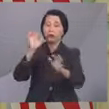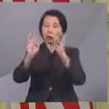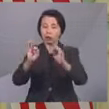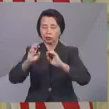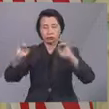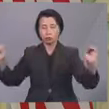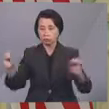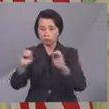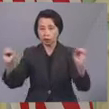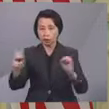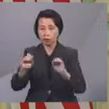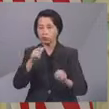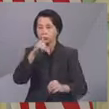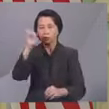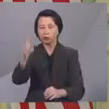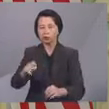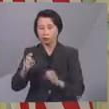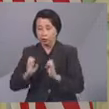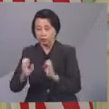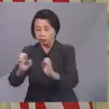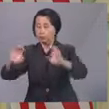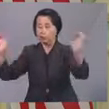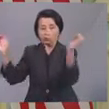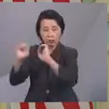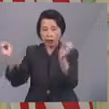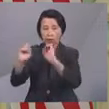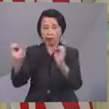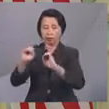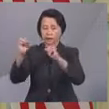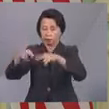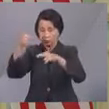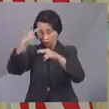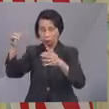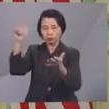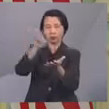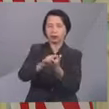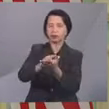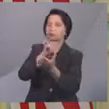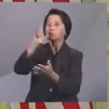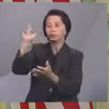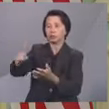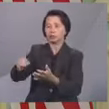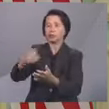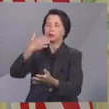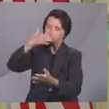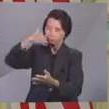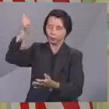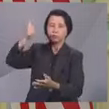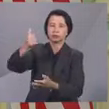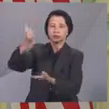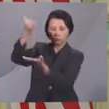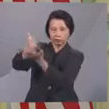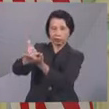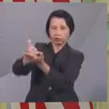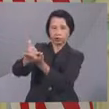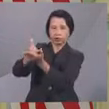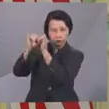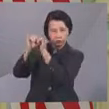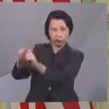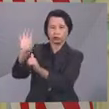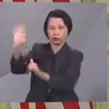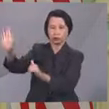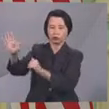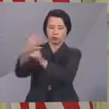tidak ada keperluan, kecemasan dan sebagainya rakyat kita untuk pulang, jadi lebih baik stay put